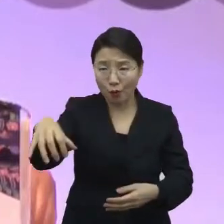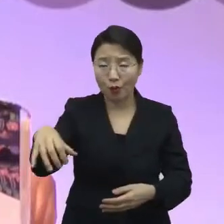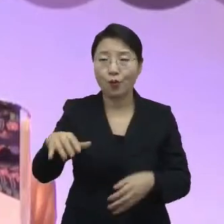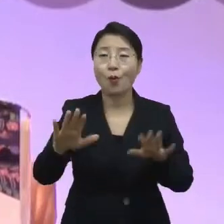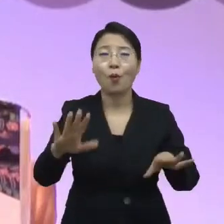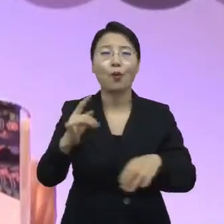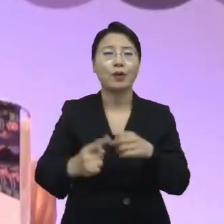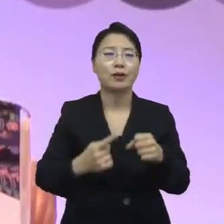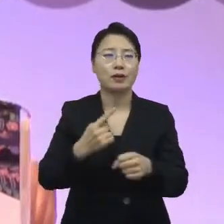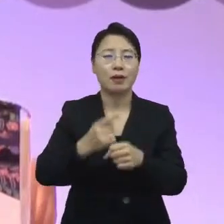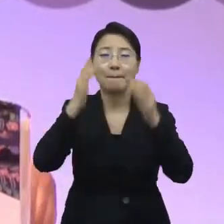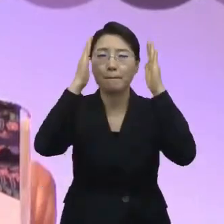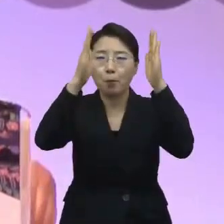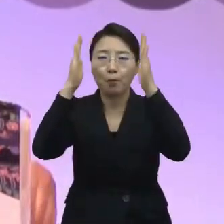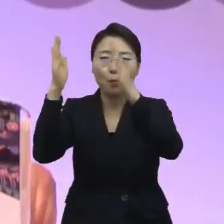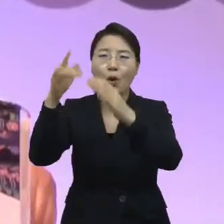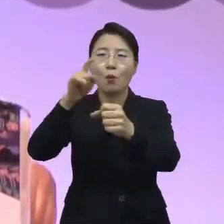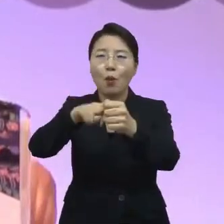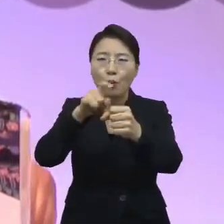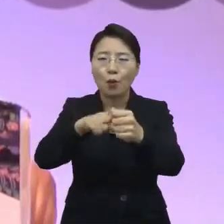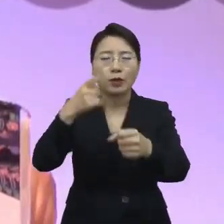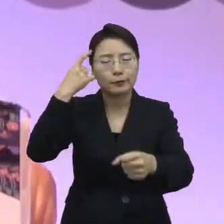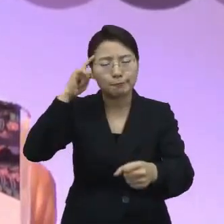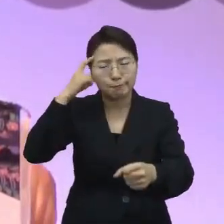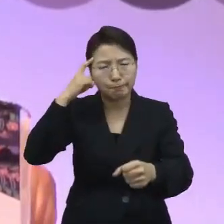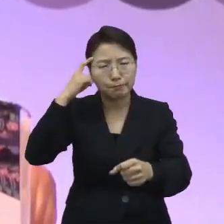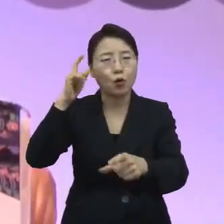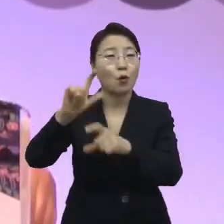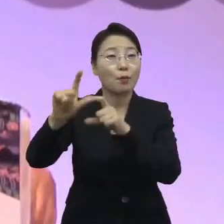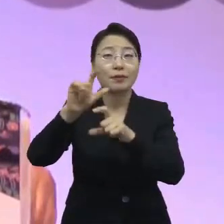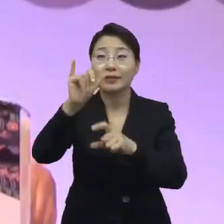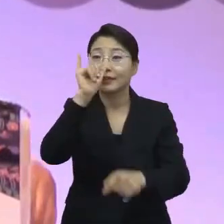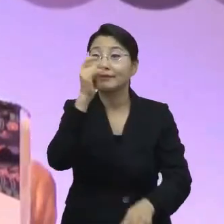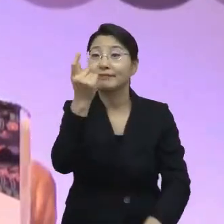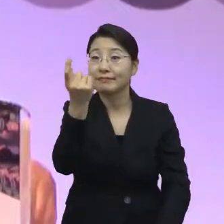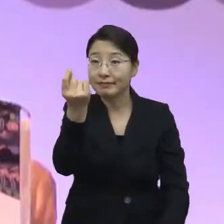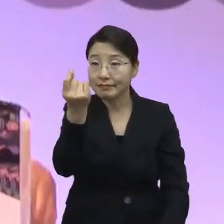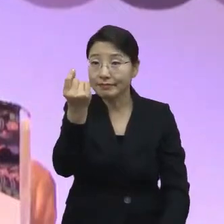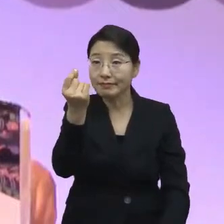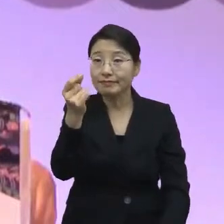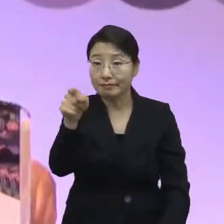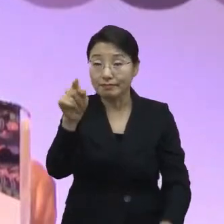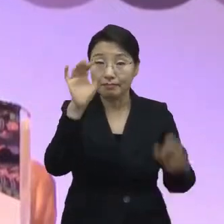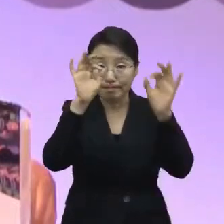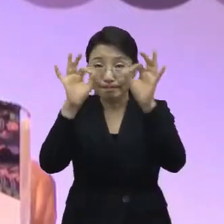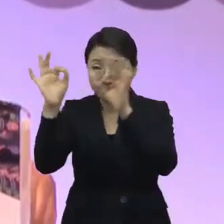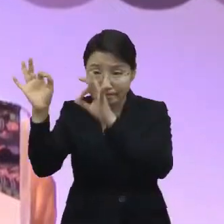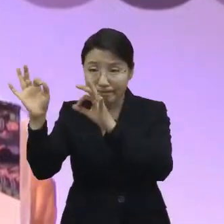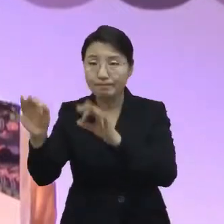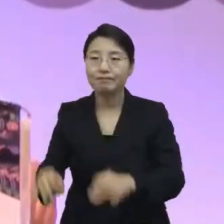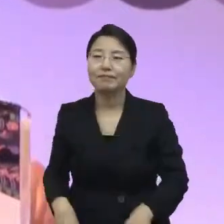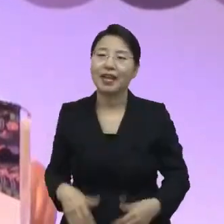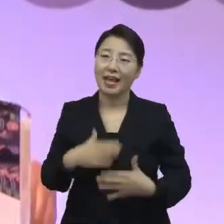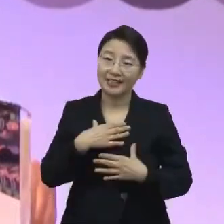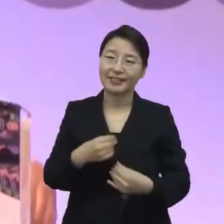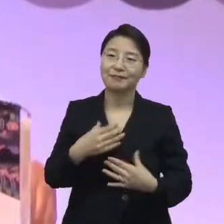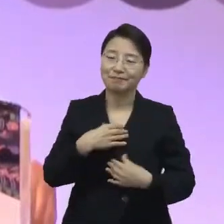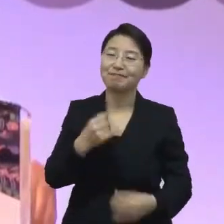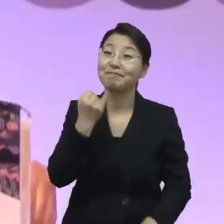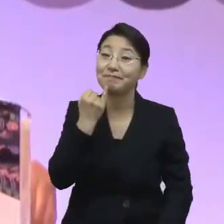나는 이런 방향으로 뭔가를 하겠다라는 생각을 분명히 하고 계신 것을 보니 저기 안심은